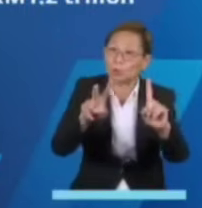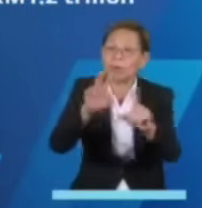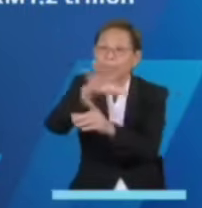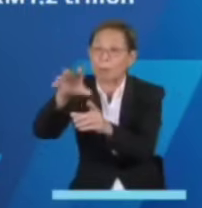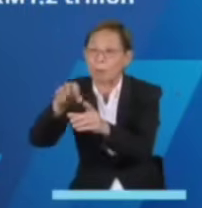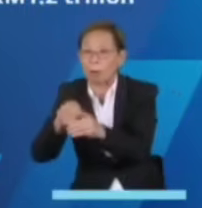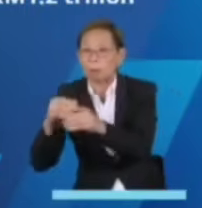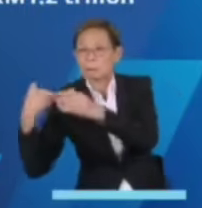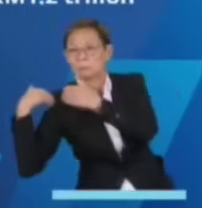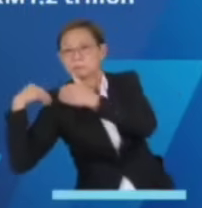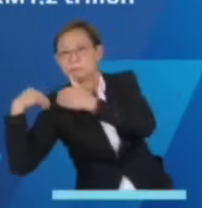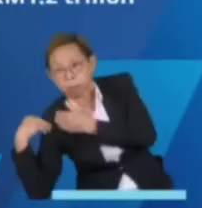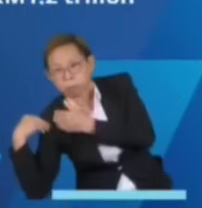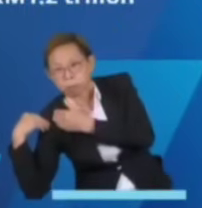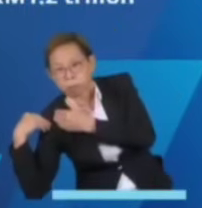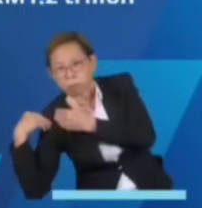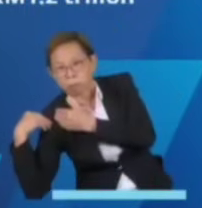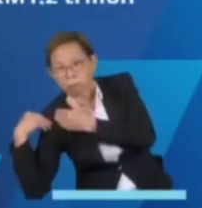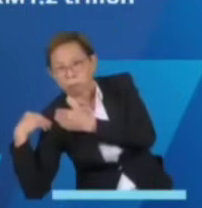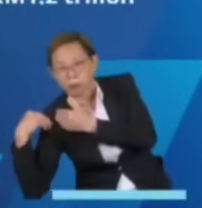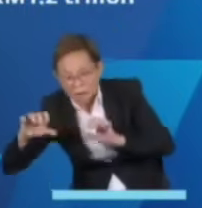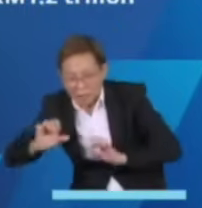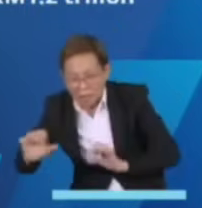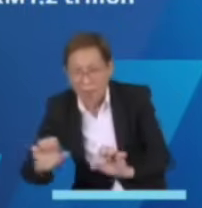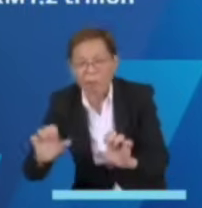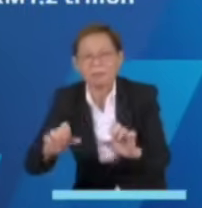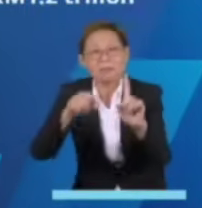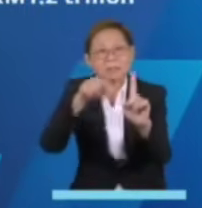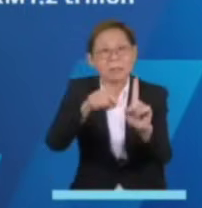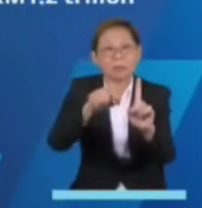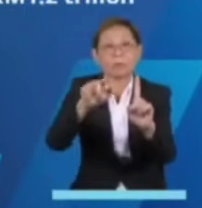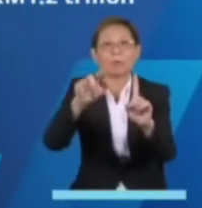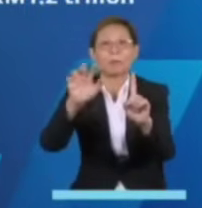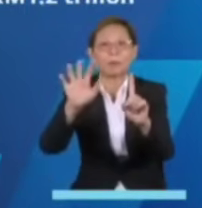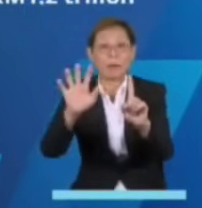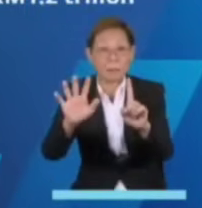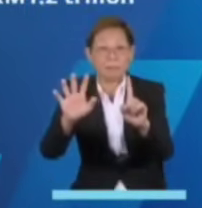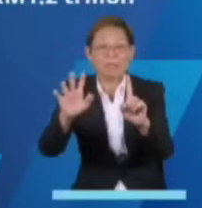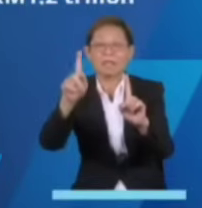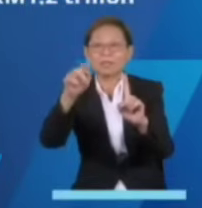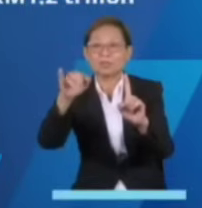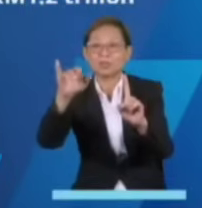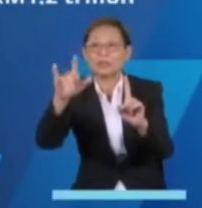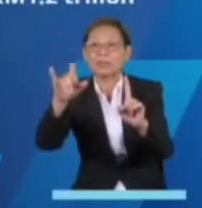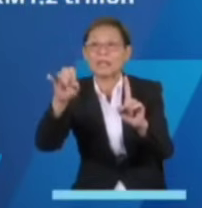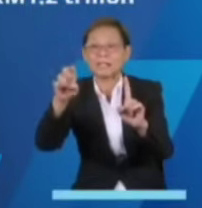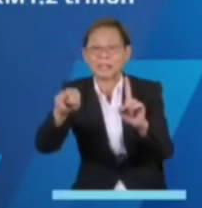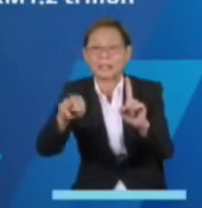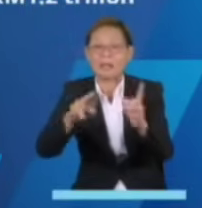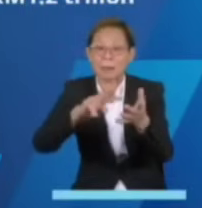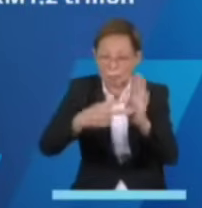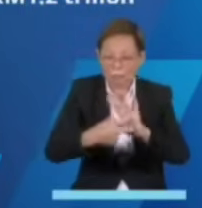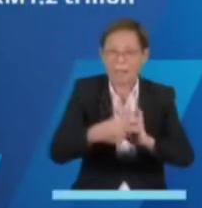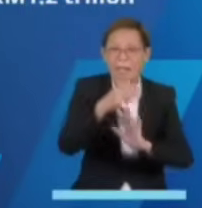termasuk liability contingent 1.5 trilion ringgit, iaitu